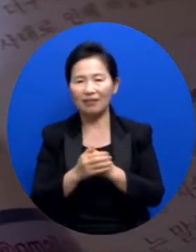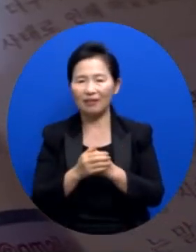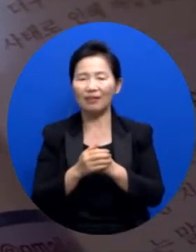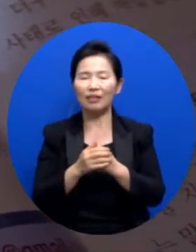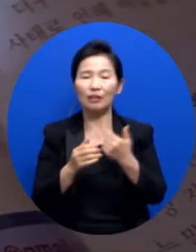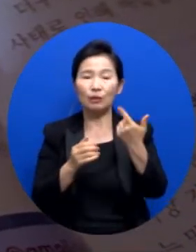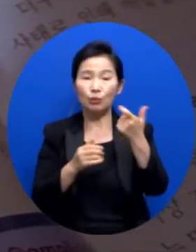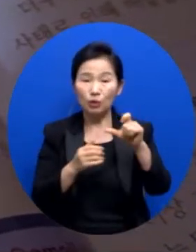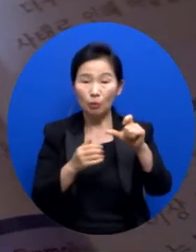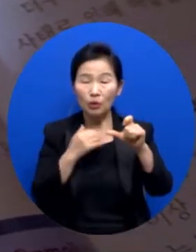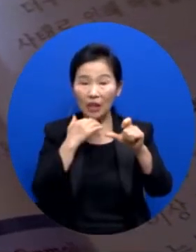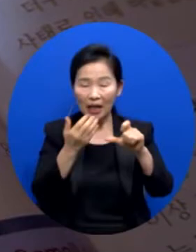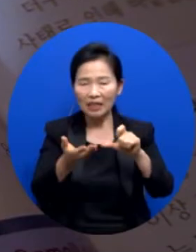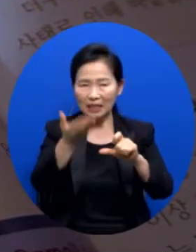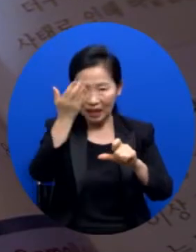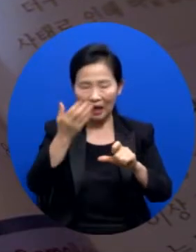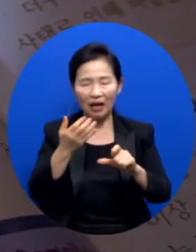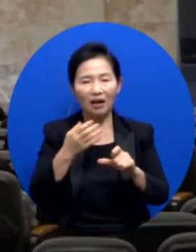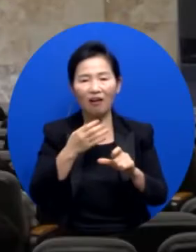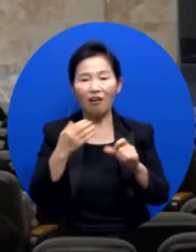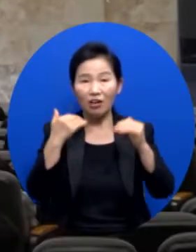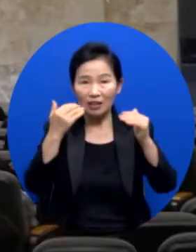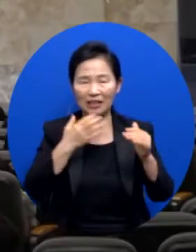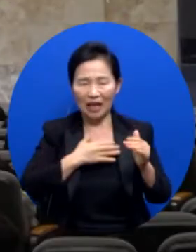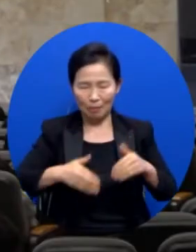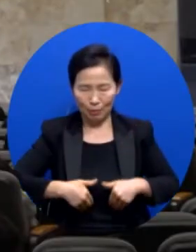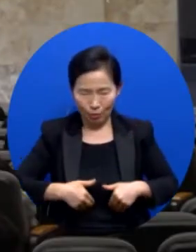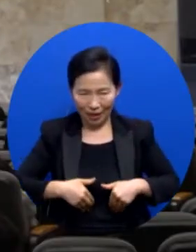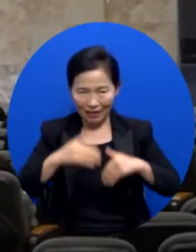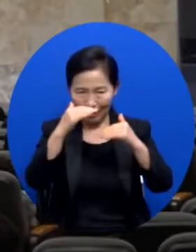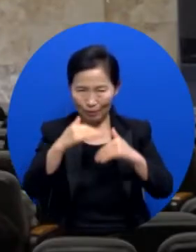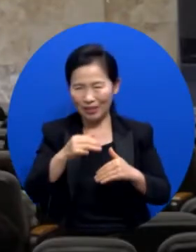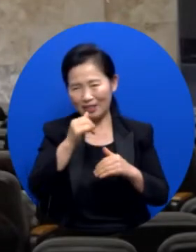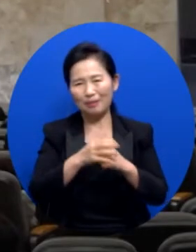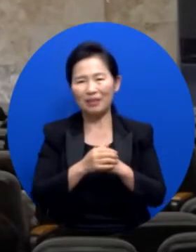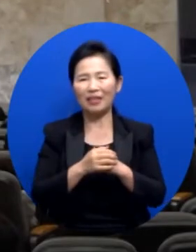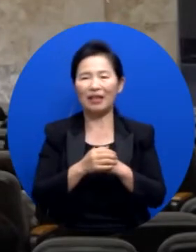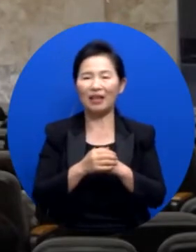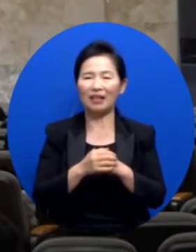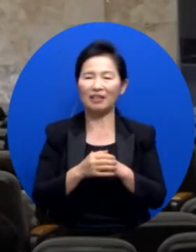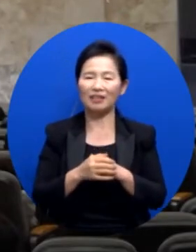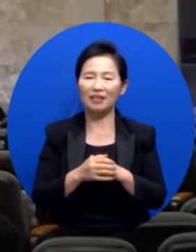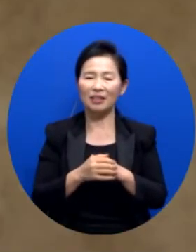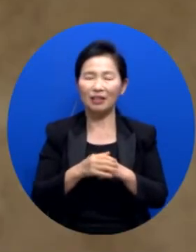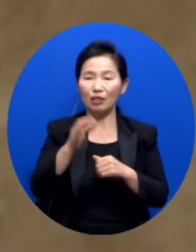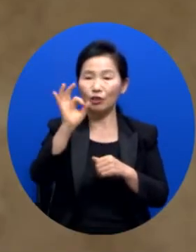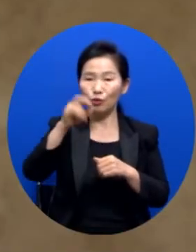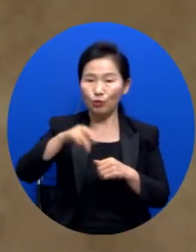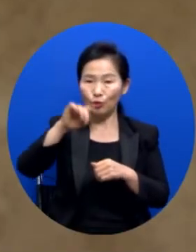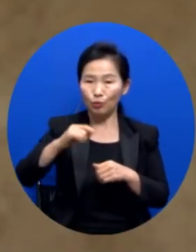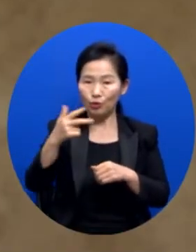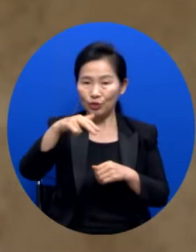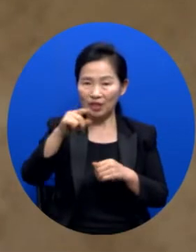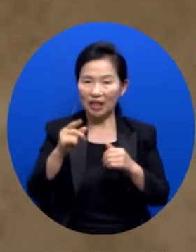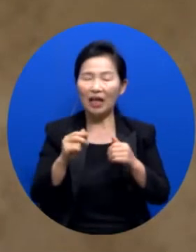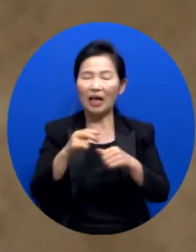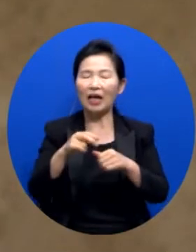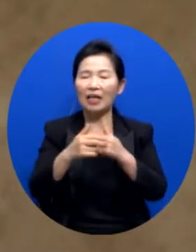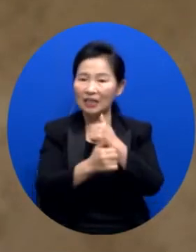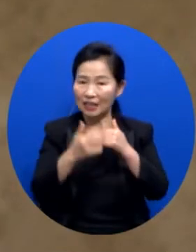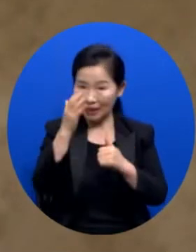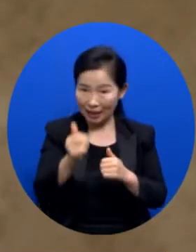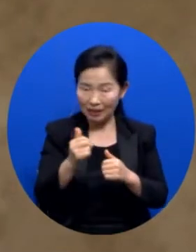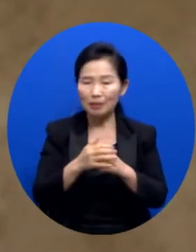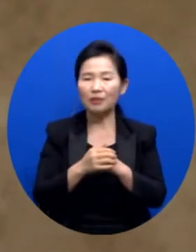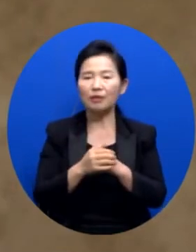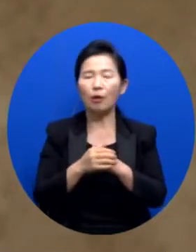시니어들이 알아야 할 다양한 정보가 담겨 있습니다. 기념식에서 소망 소사이어티 유분자 이사장은 문화와